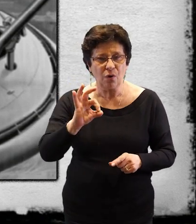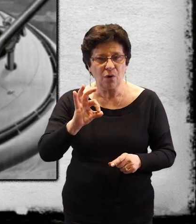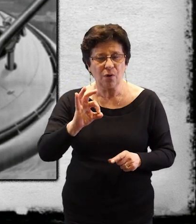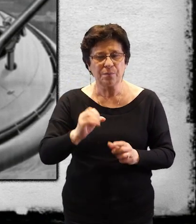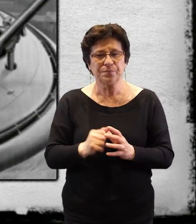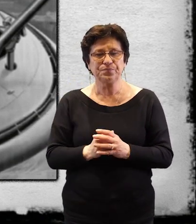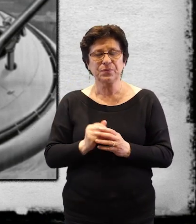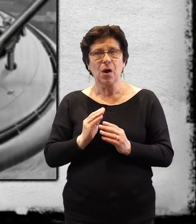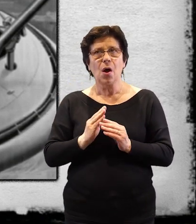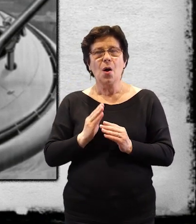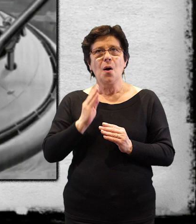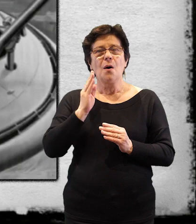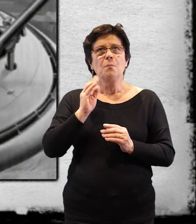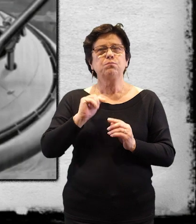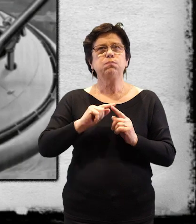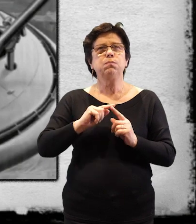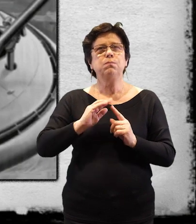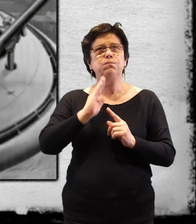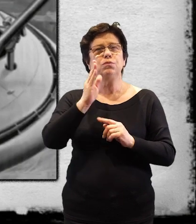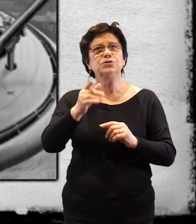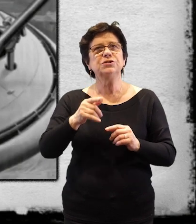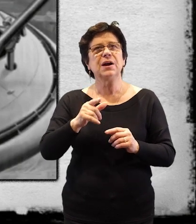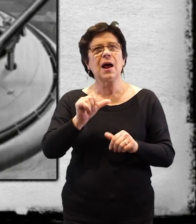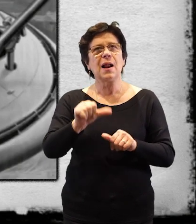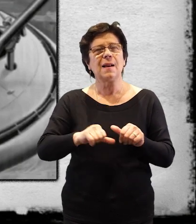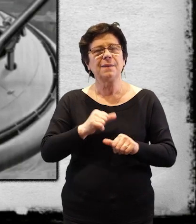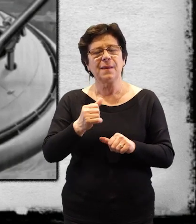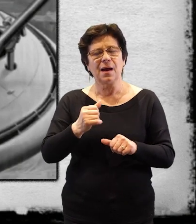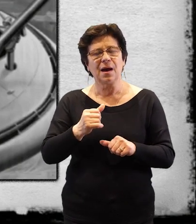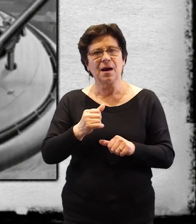w późnych latach 40. w Stanach Zjednoczonych.